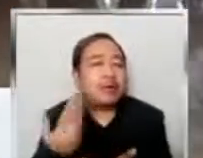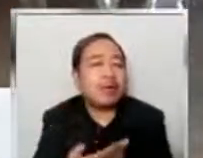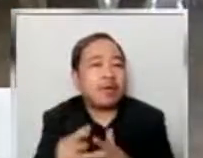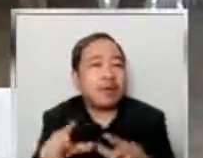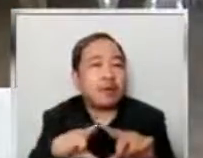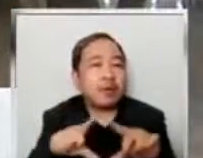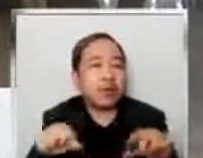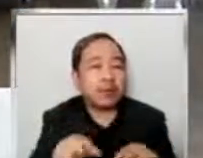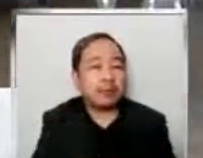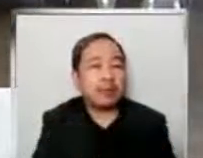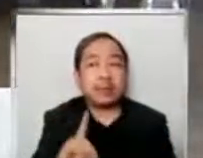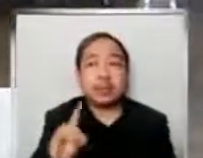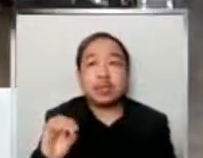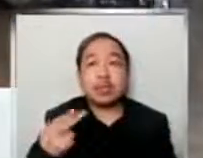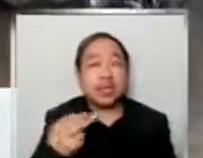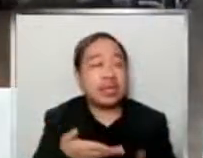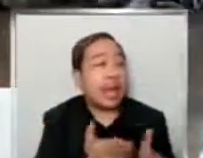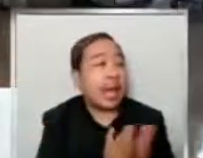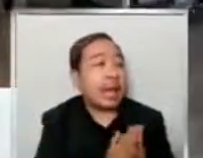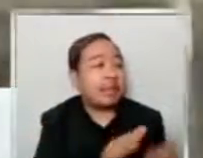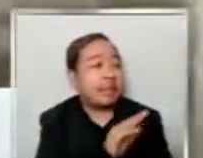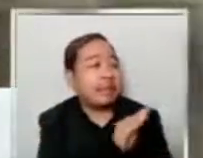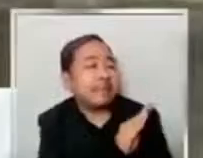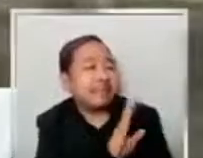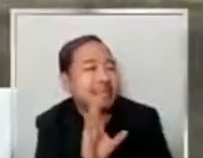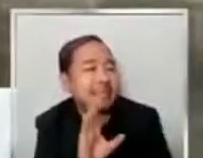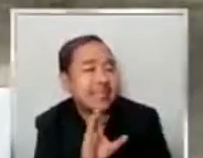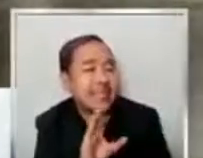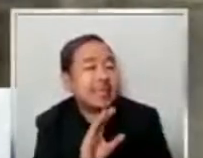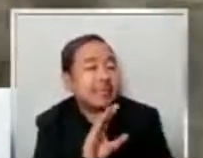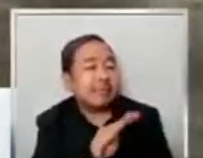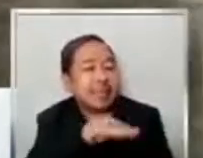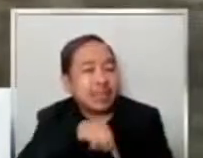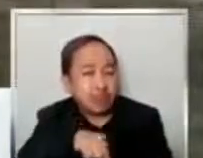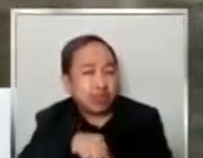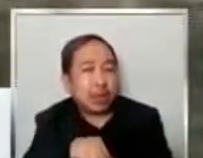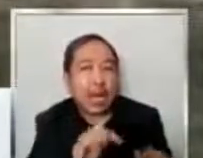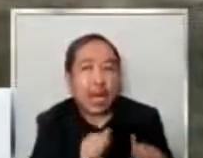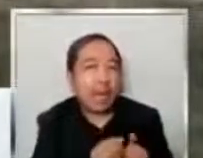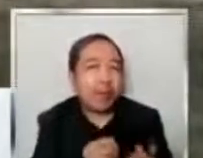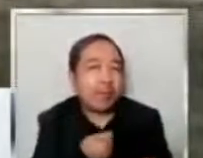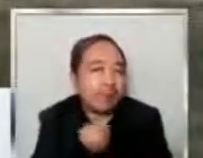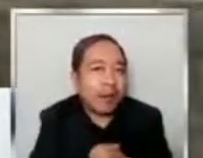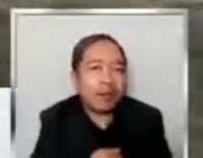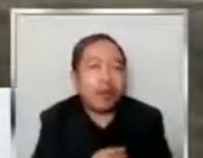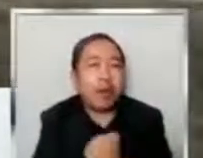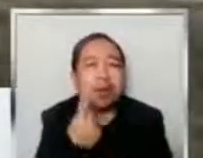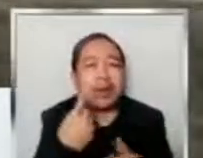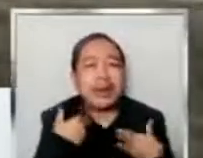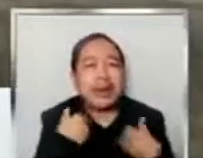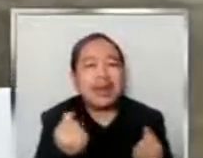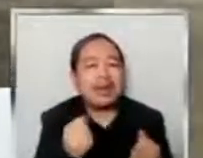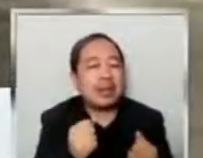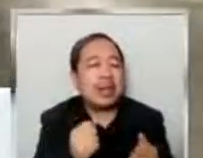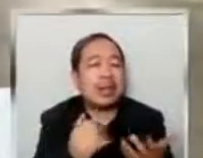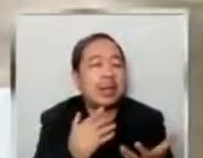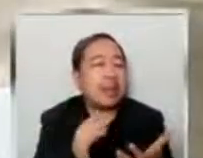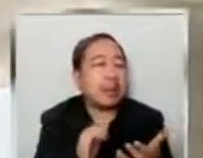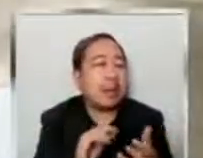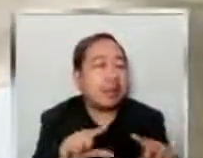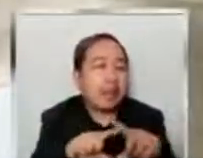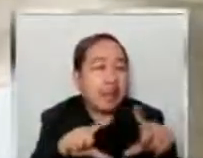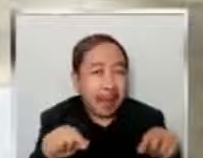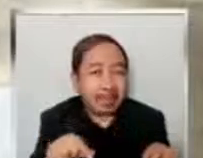sa Bureau of Quarantine ang pagpapatupad ng One Health Pass kasunod ng reklamo ng ilang pasahero sa proseso